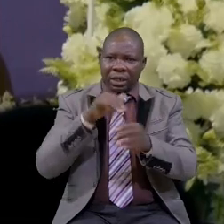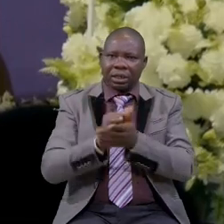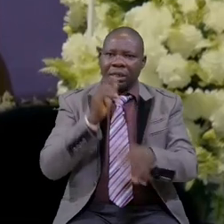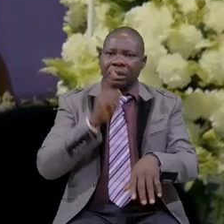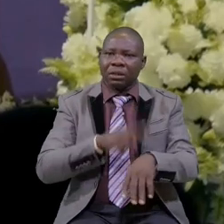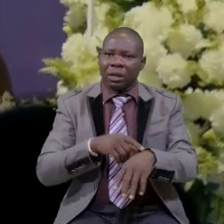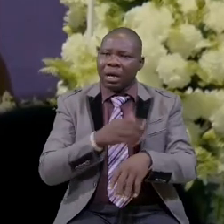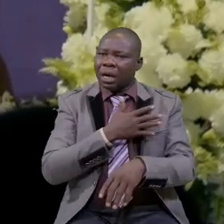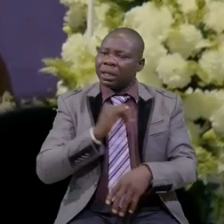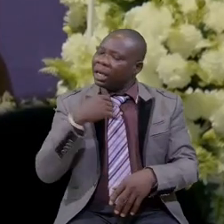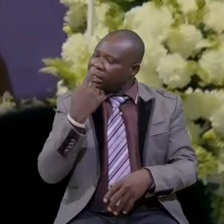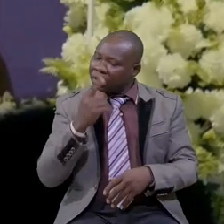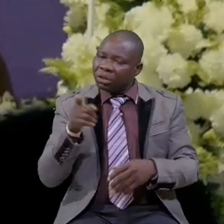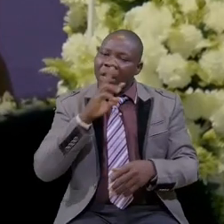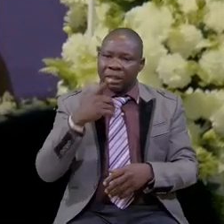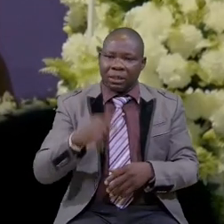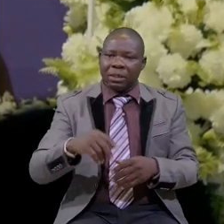dire,